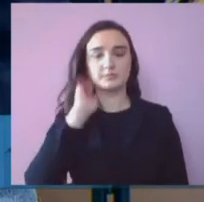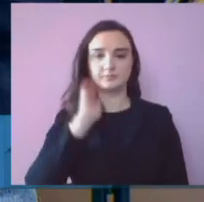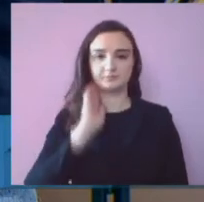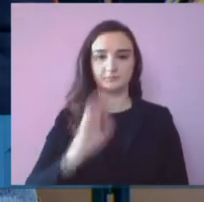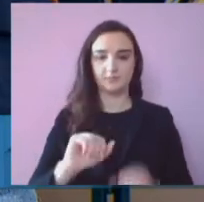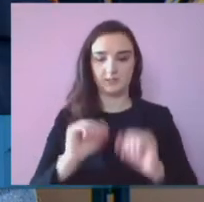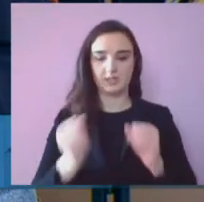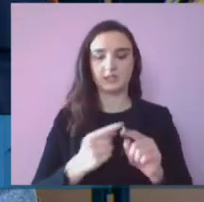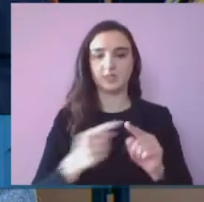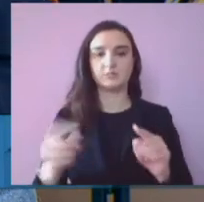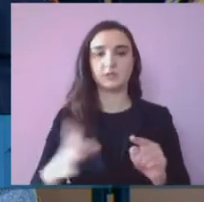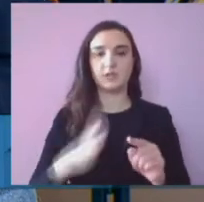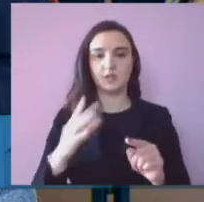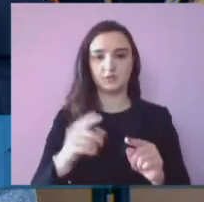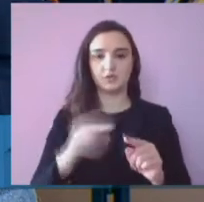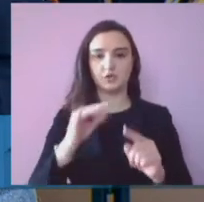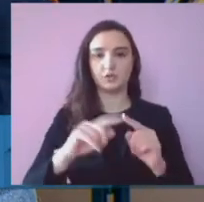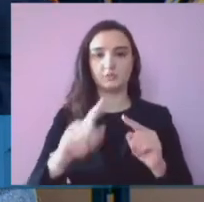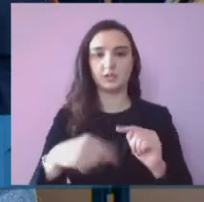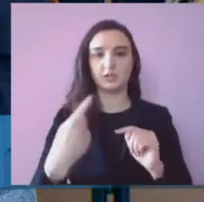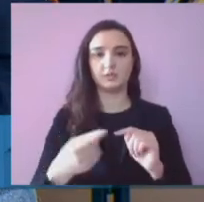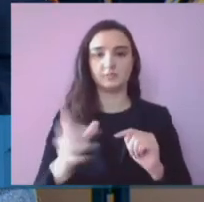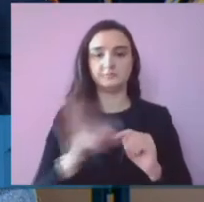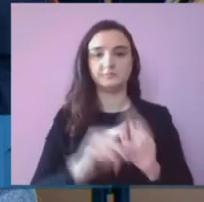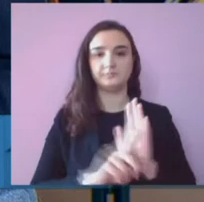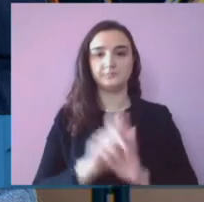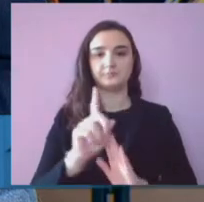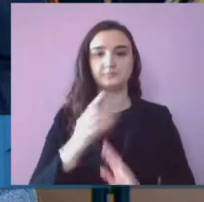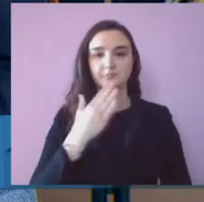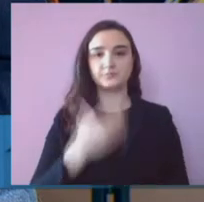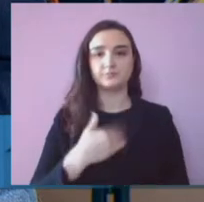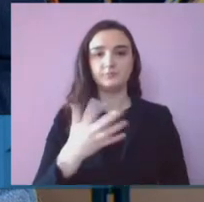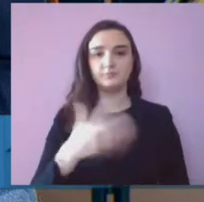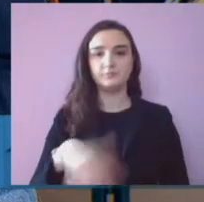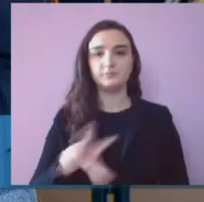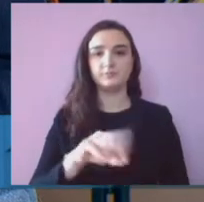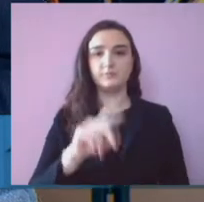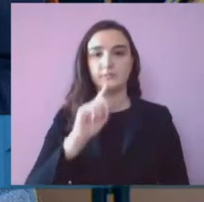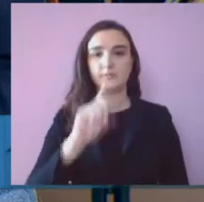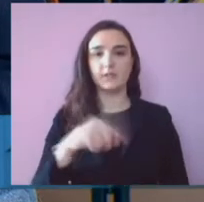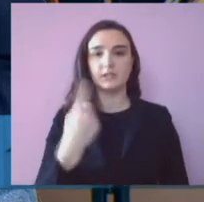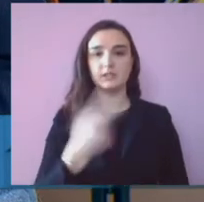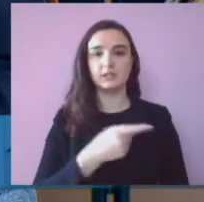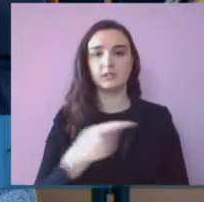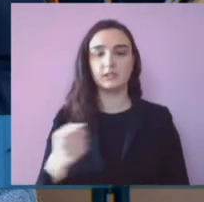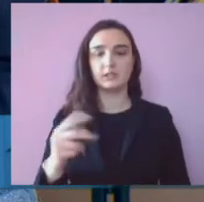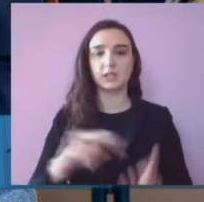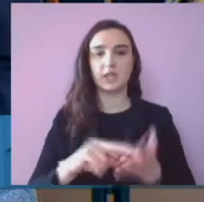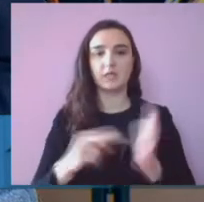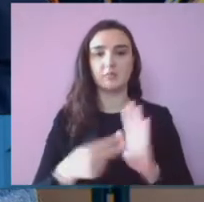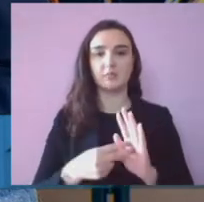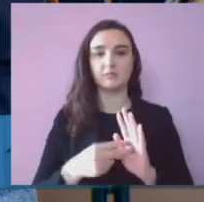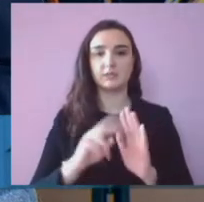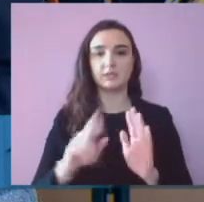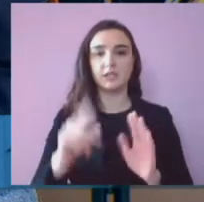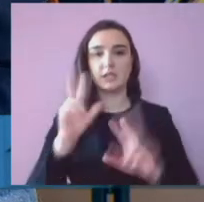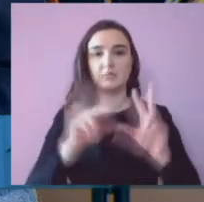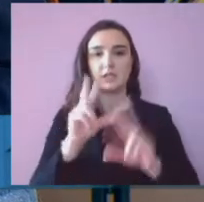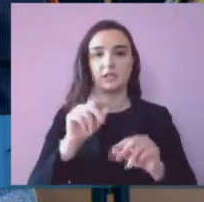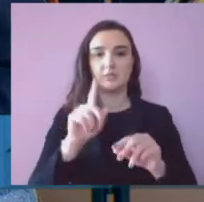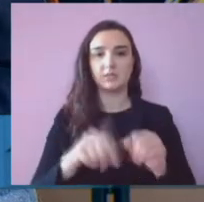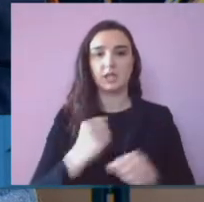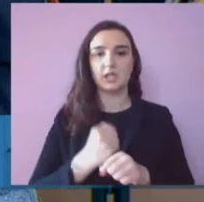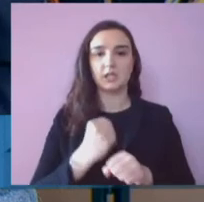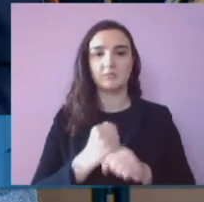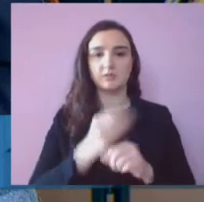ხომ? ანუ ზამთრის შემდეგ გვეწყება ხოლმე წლის გეგმების და იმედების განხორციელების